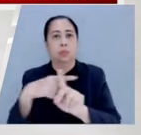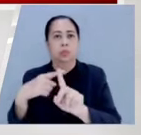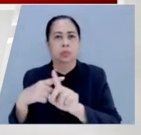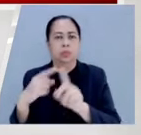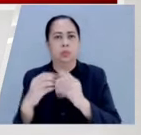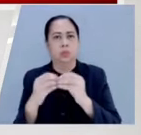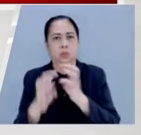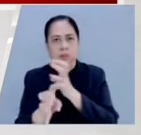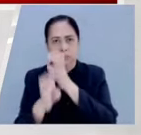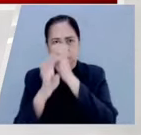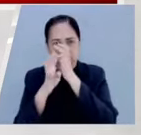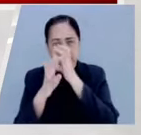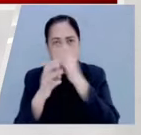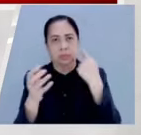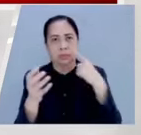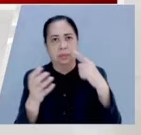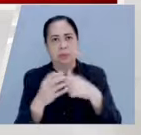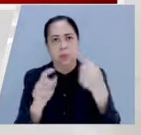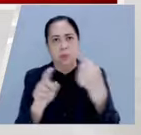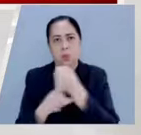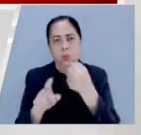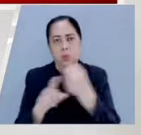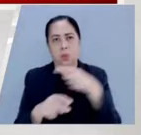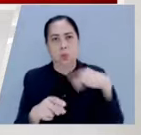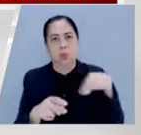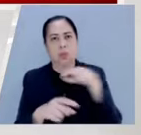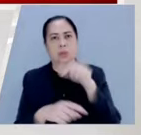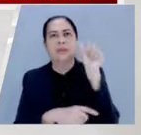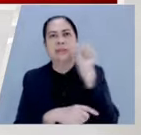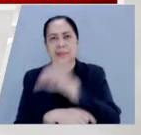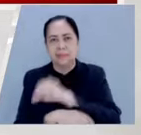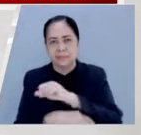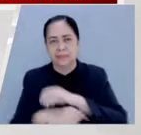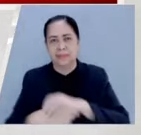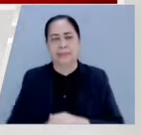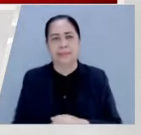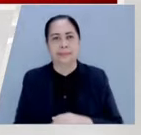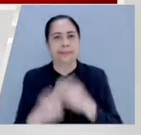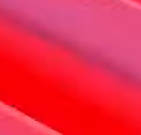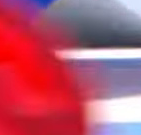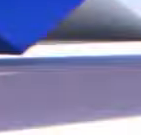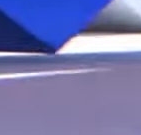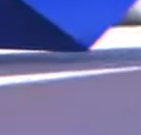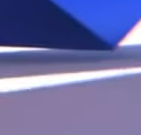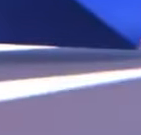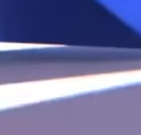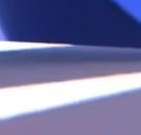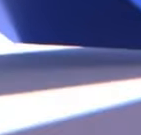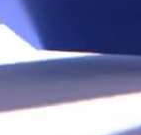sa naitalang pambubugbog ng mga lasing umano. Narito ang aking pagtutok.